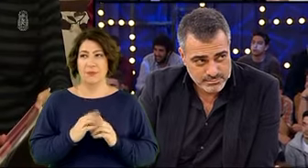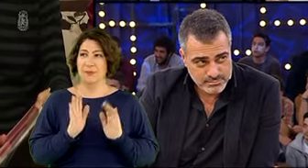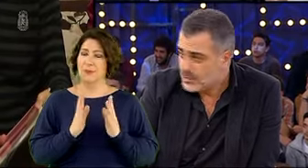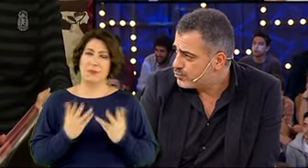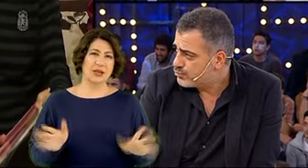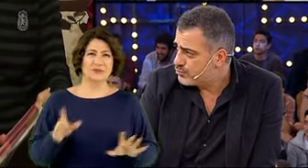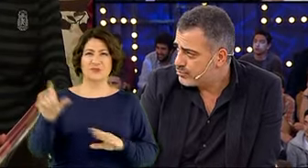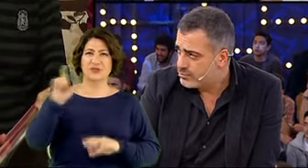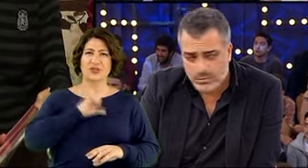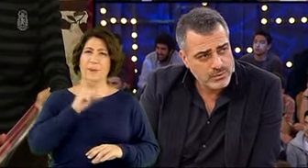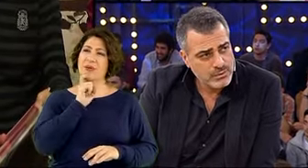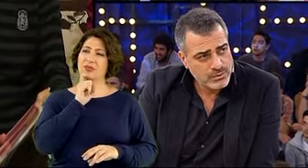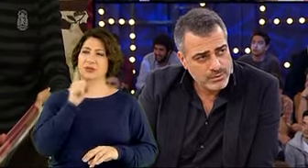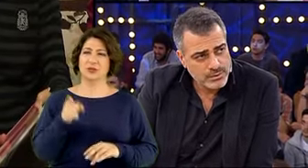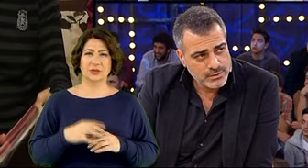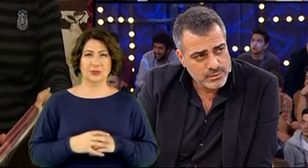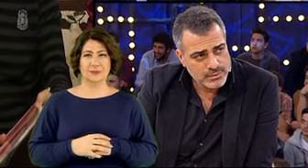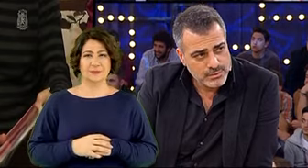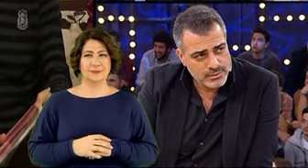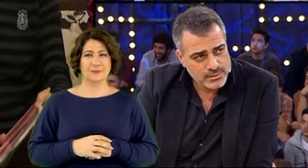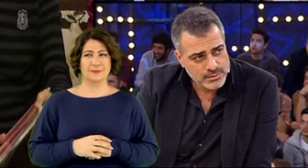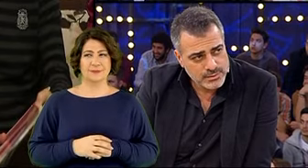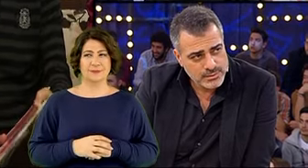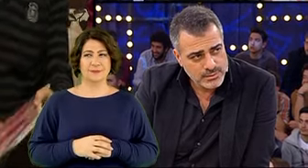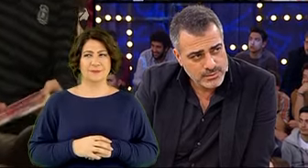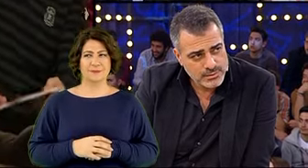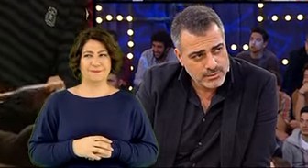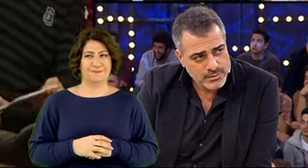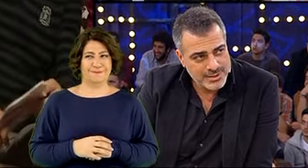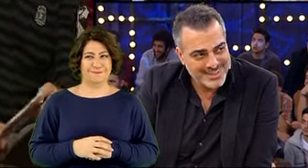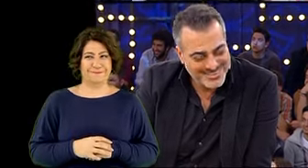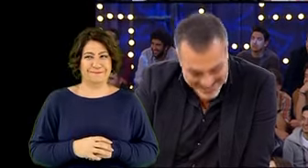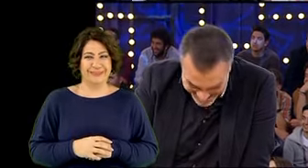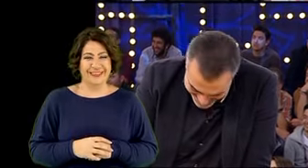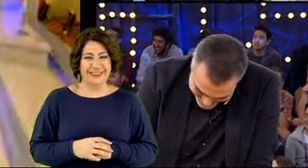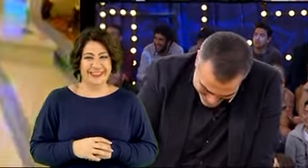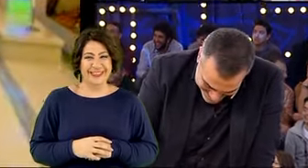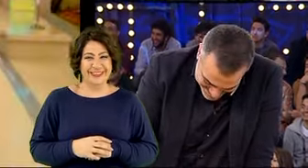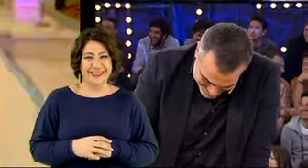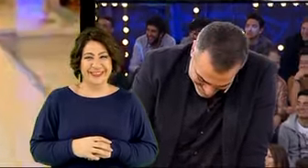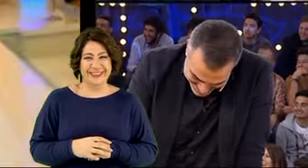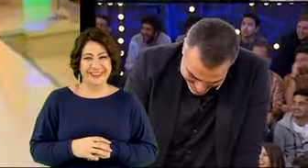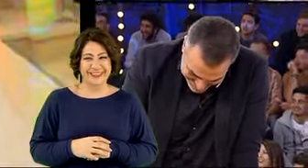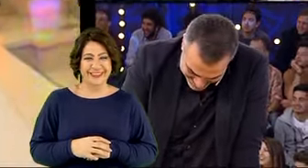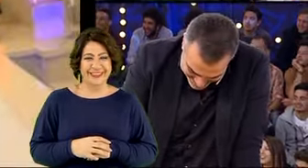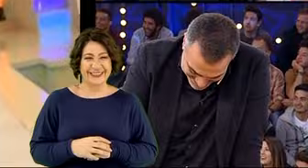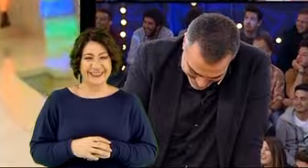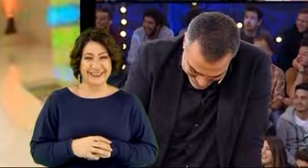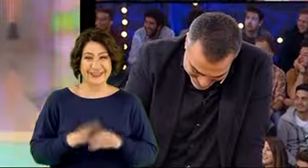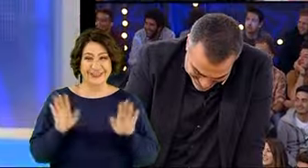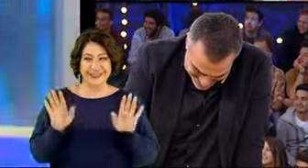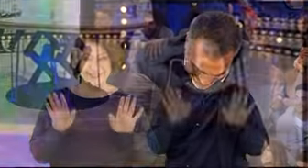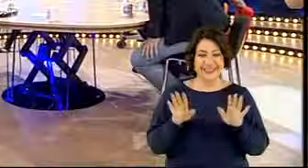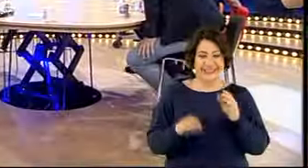vermiş olduğunuz cevap yanlış. What?